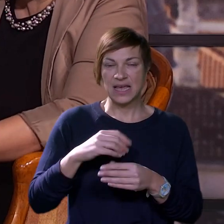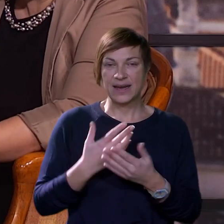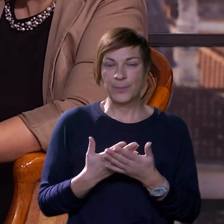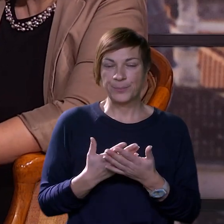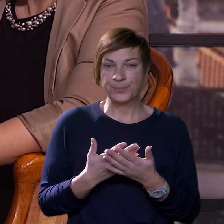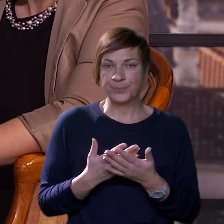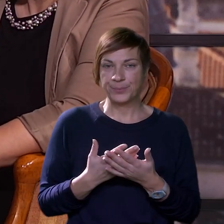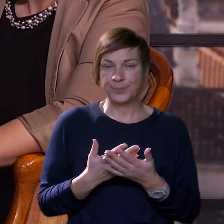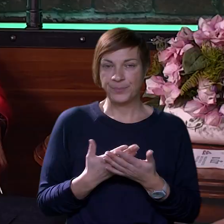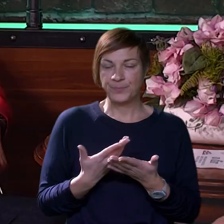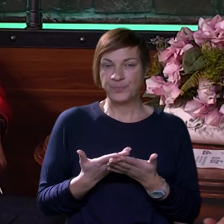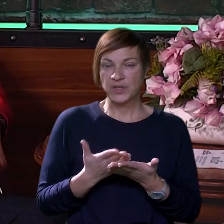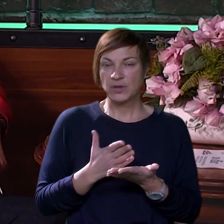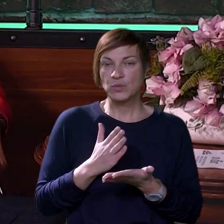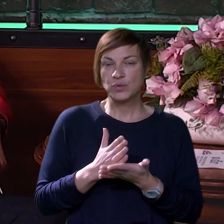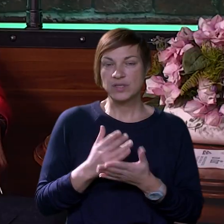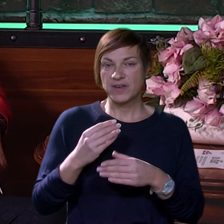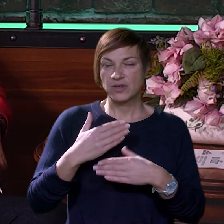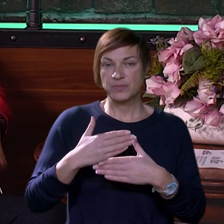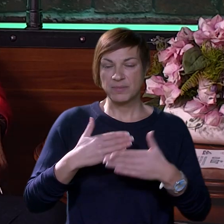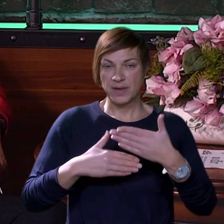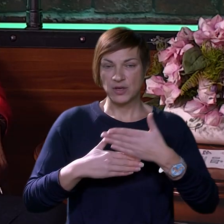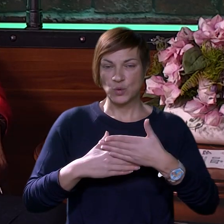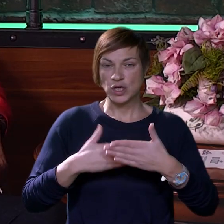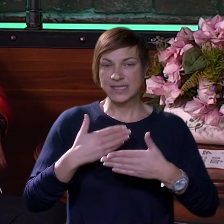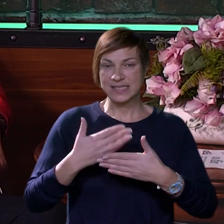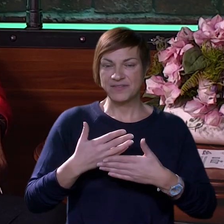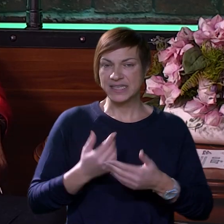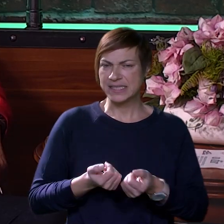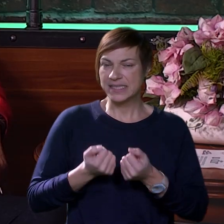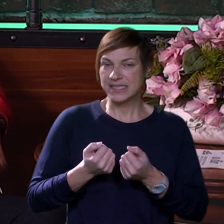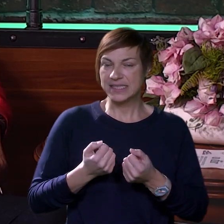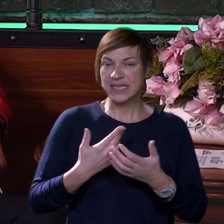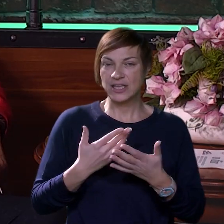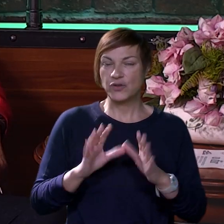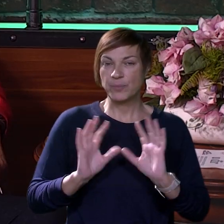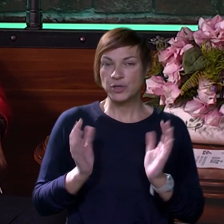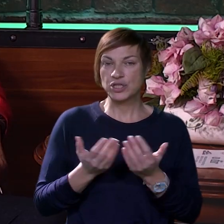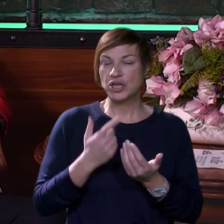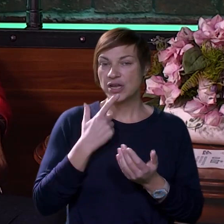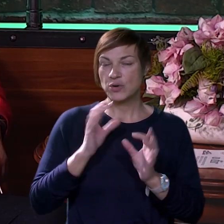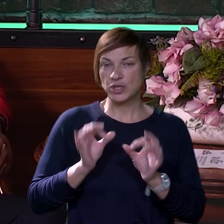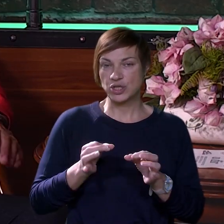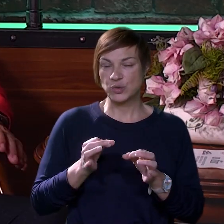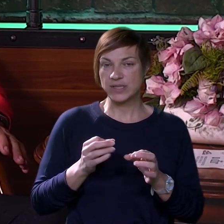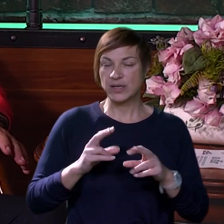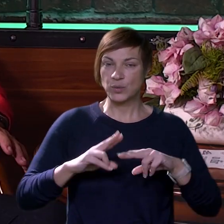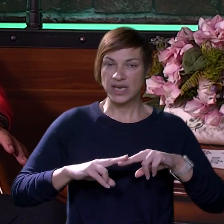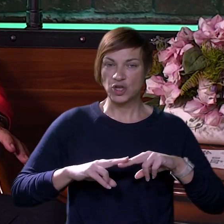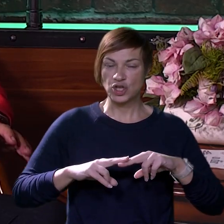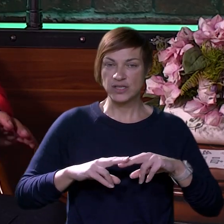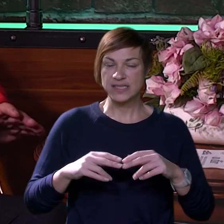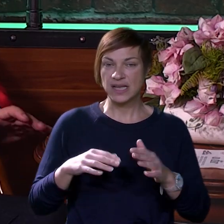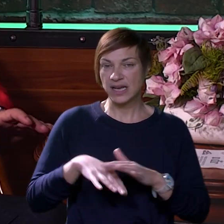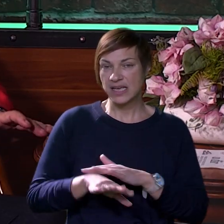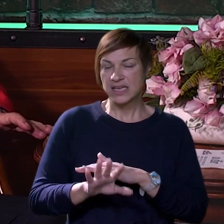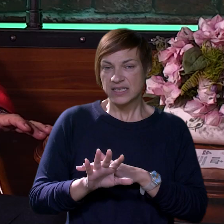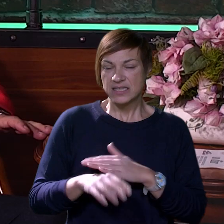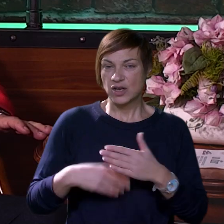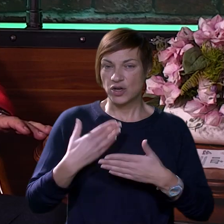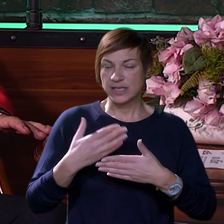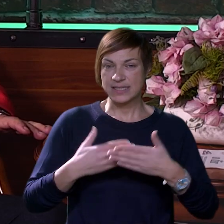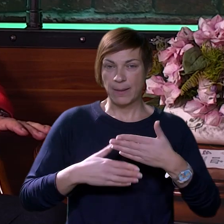stana. Ne izlaziti iz stana. U svakom stanu imaju neki nosivi zidovi ili neke prostorije koje su sigurne od ostalih. Znači, skloni